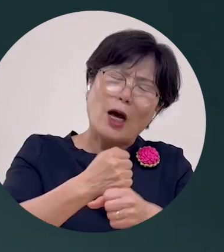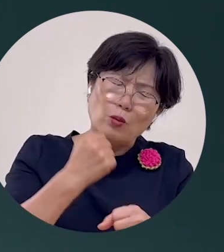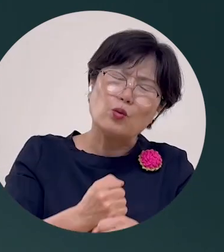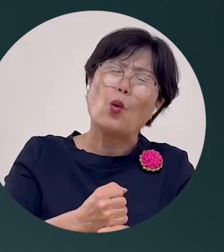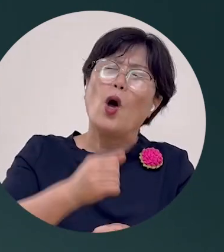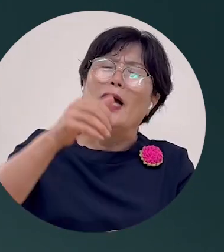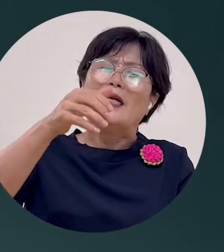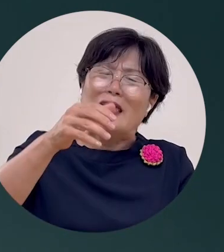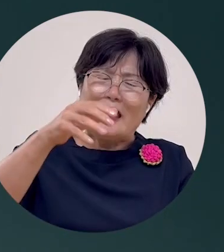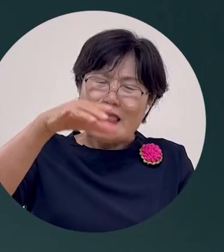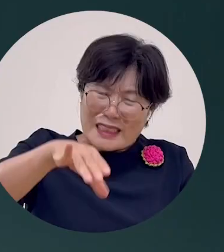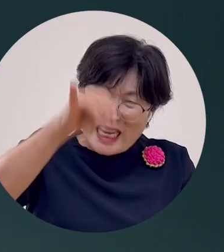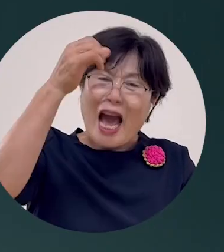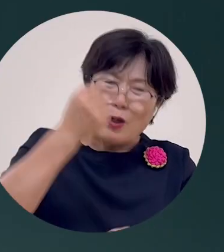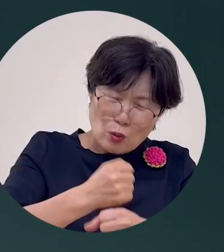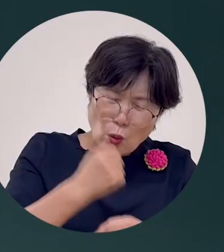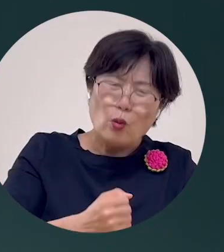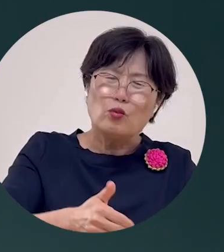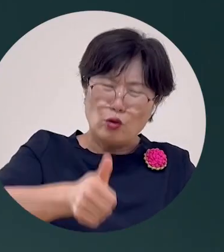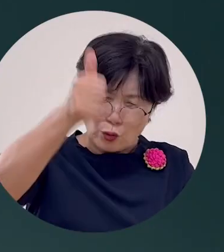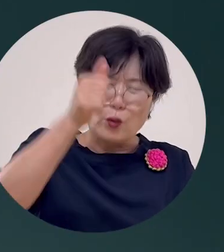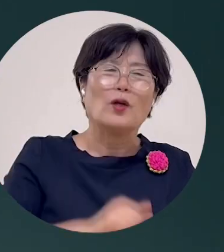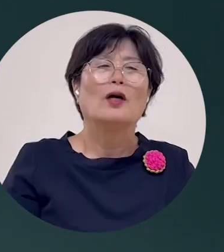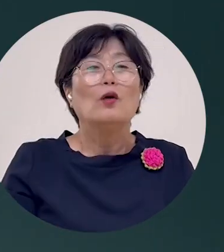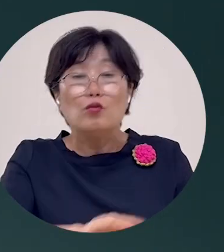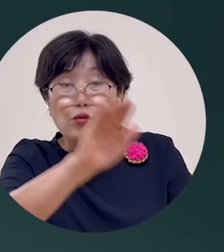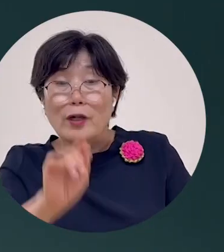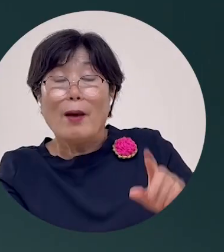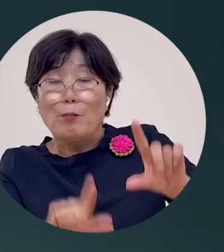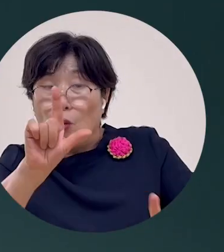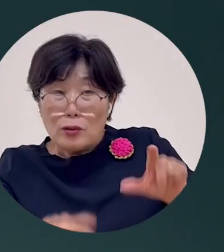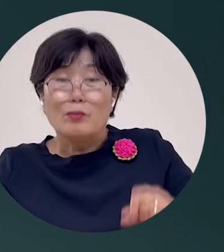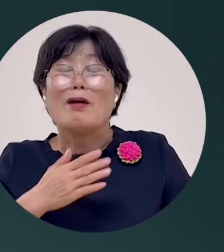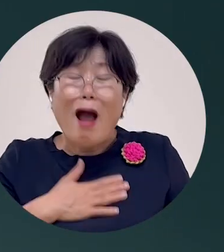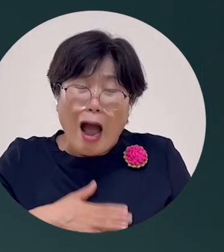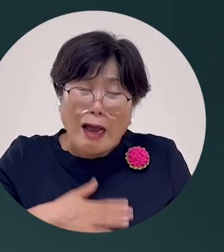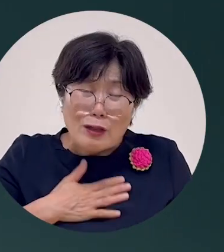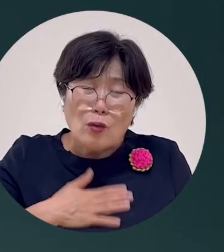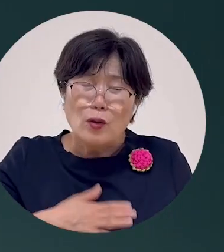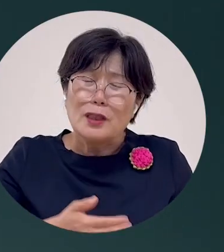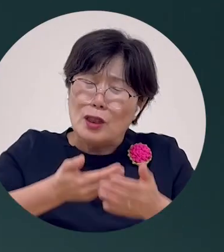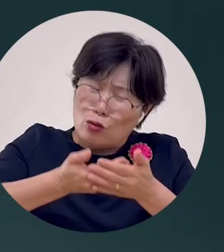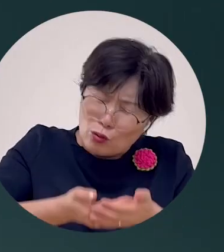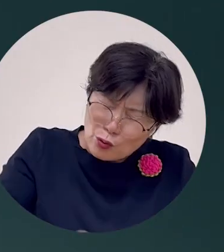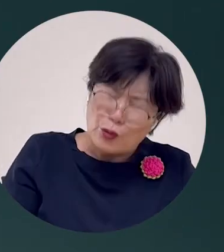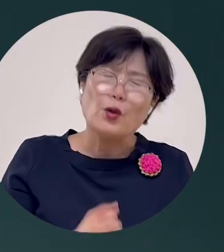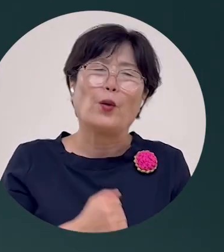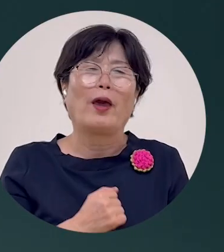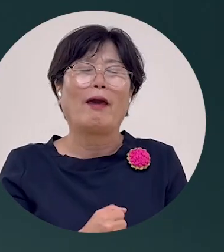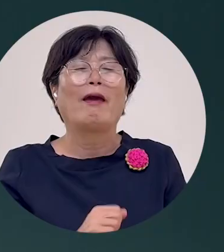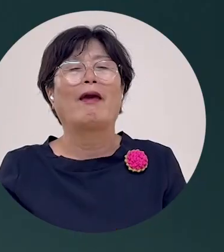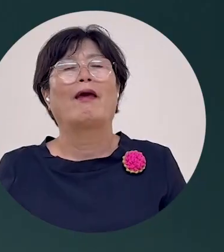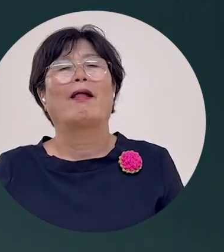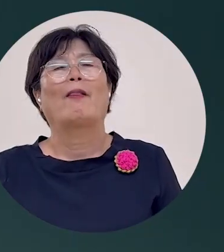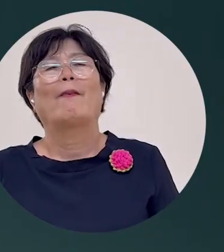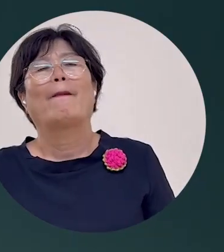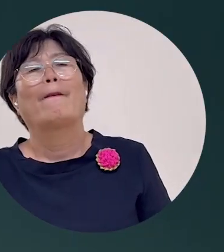우리가 어떤 존재인지를 아는 것이 중요할까요? 중요하지 않을까요? 아주